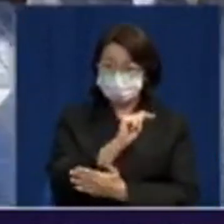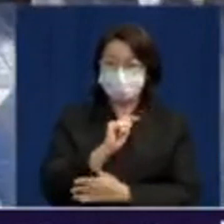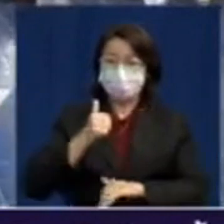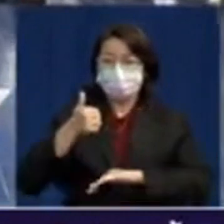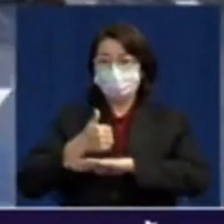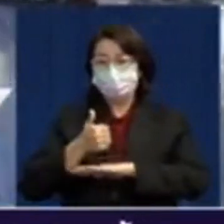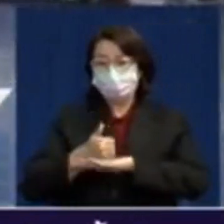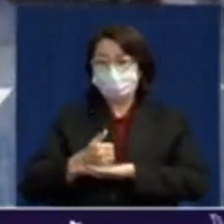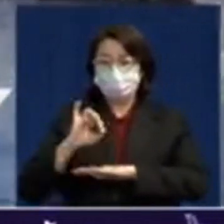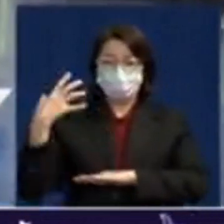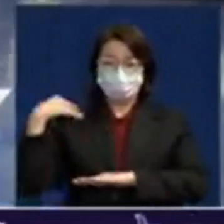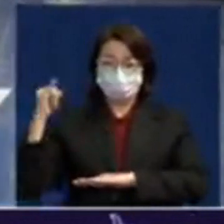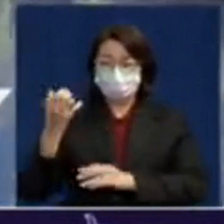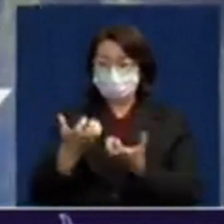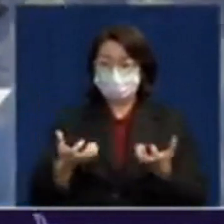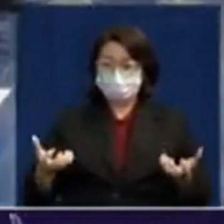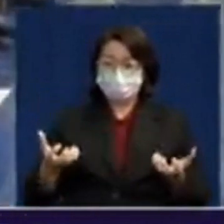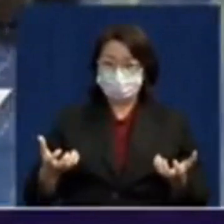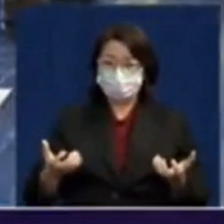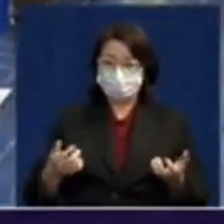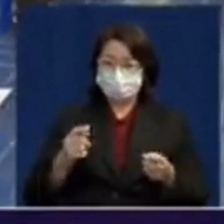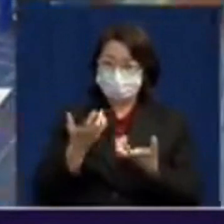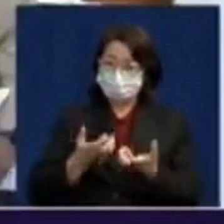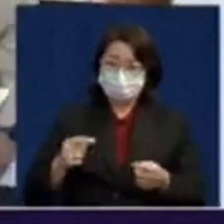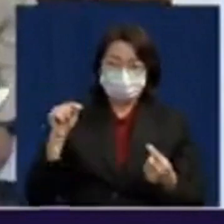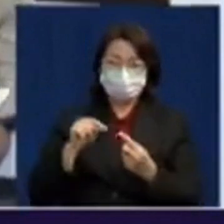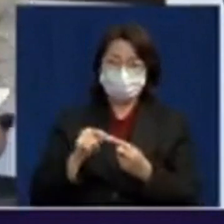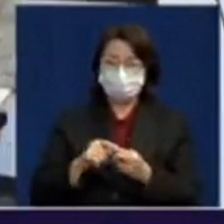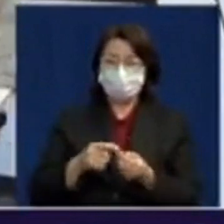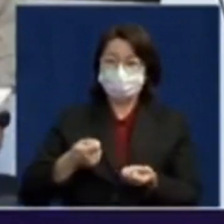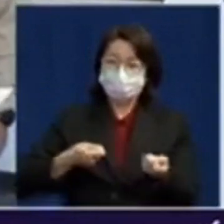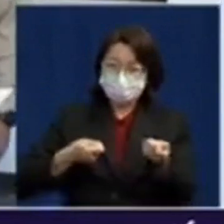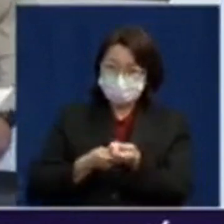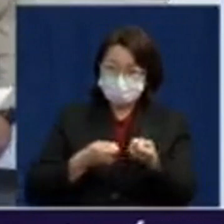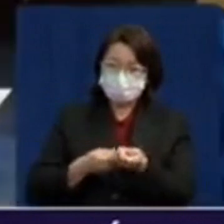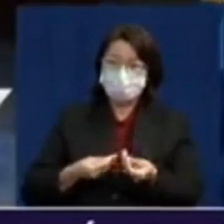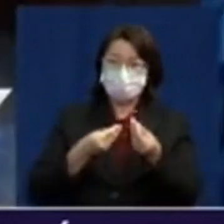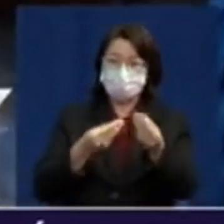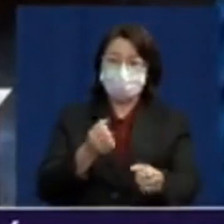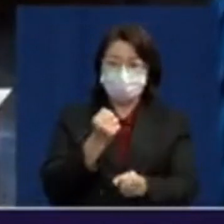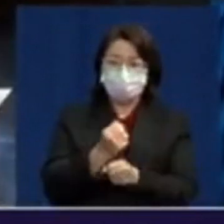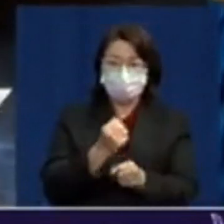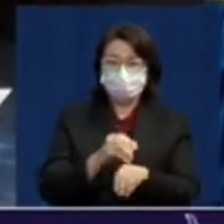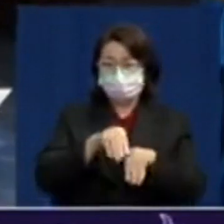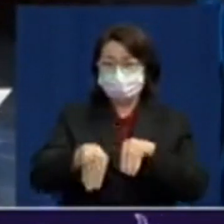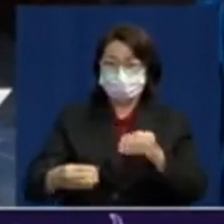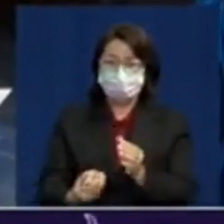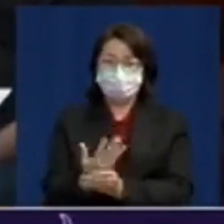ากได้มอบวัสดุอุปกรณ์แล้วก็ปัจจัยการผลิตโครงการเกษตรเพื่ออาหารกลางวันประจำปีงบประ